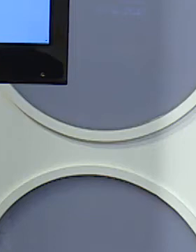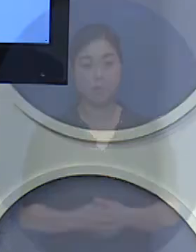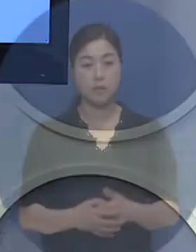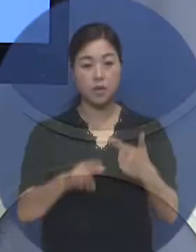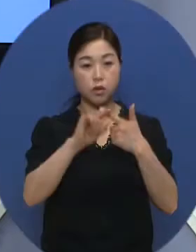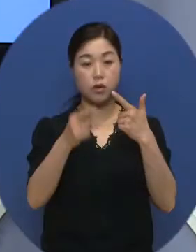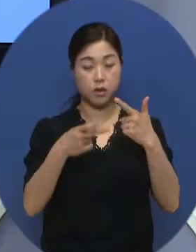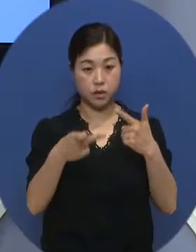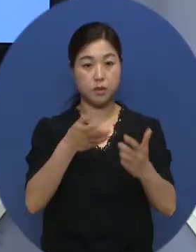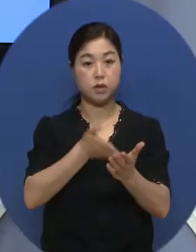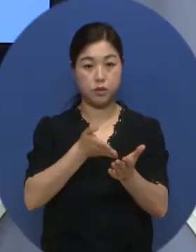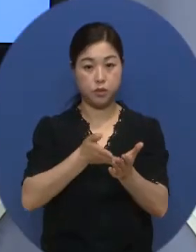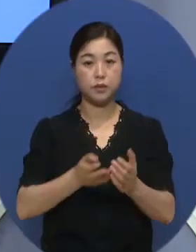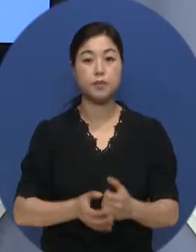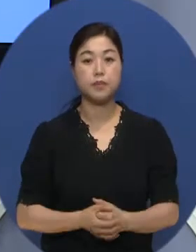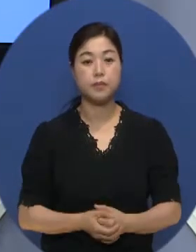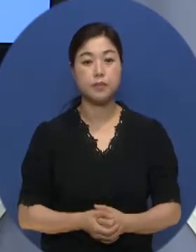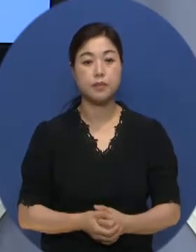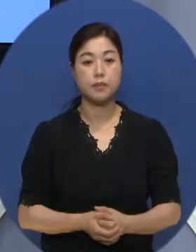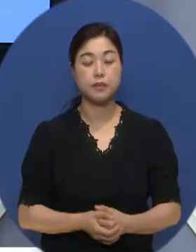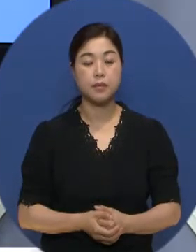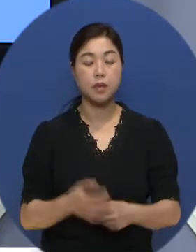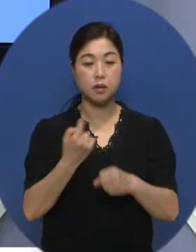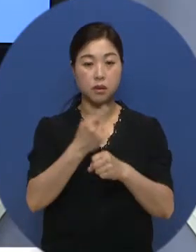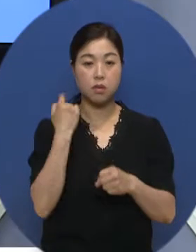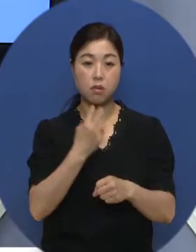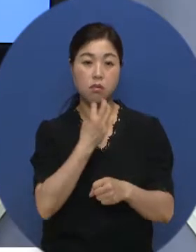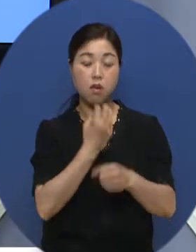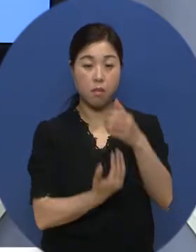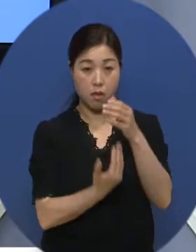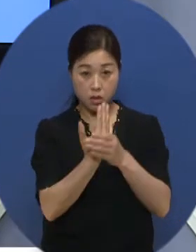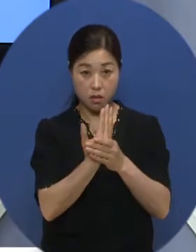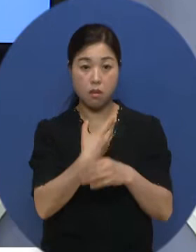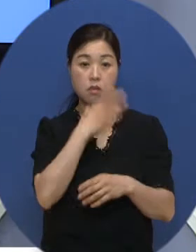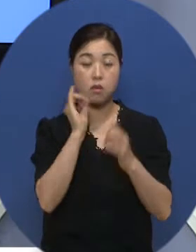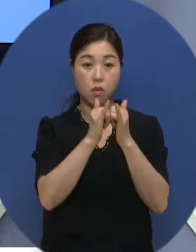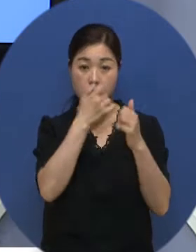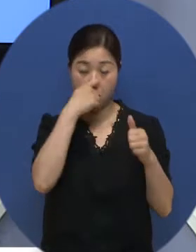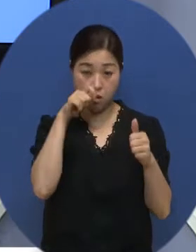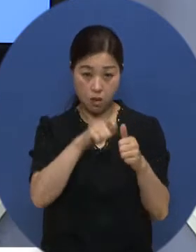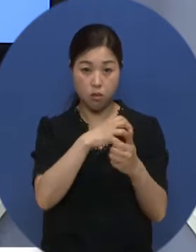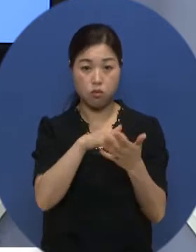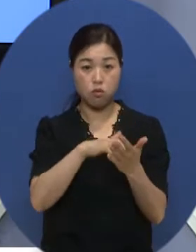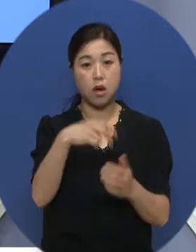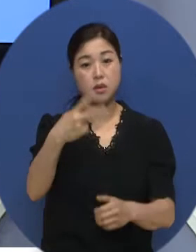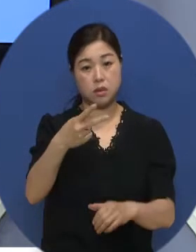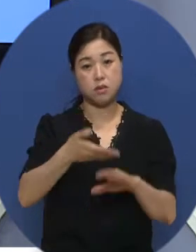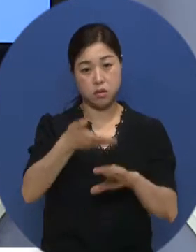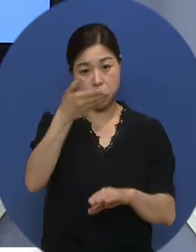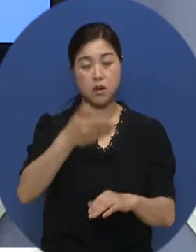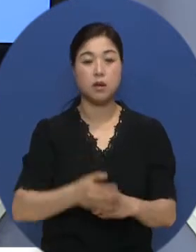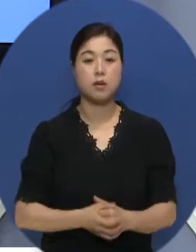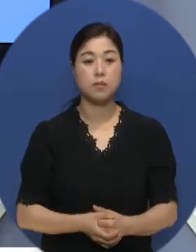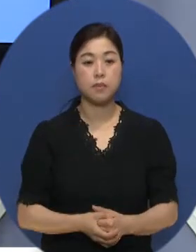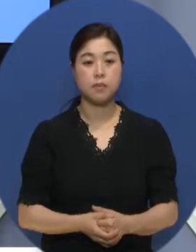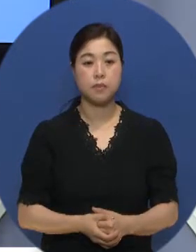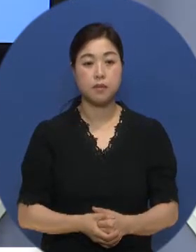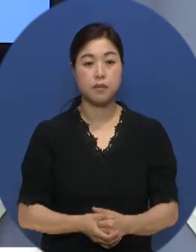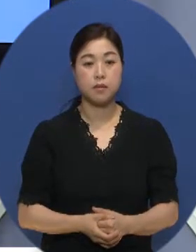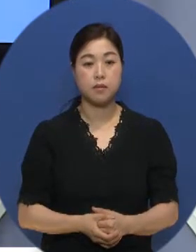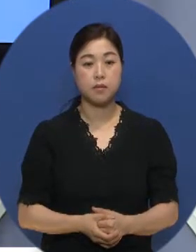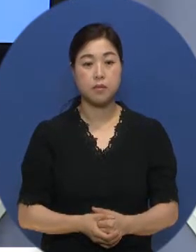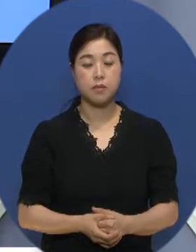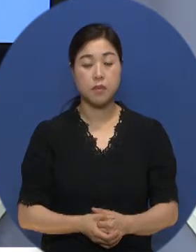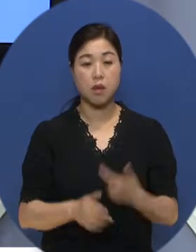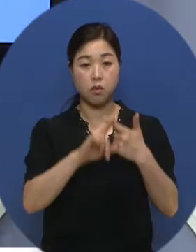6월 12일 만만한 였습니다 지난해 서울에서 발생한 노인 학대 가 2000원이 넘는 것으로 나타났습니다 지난